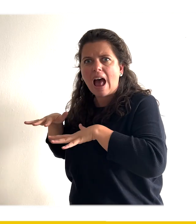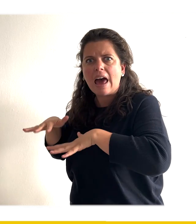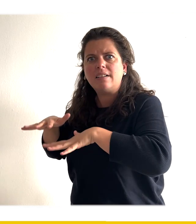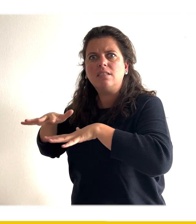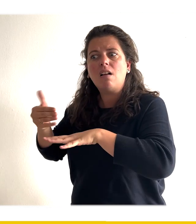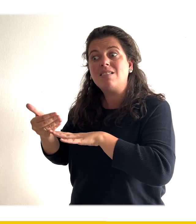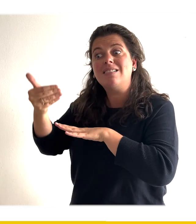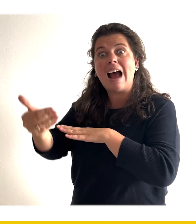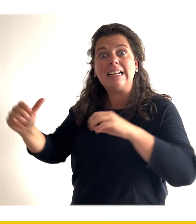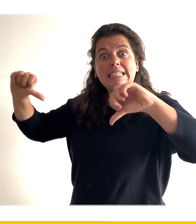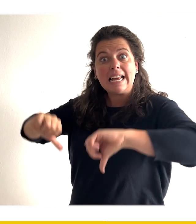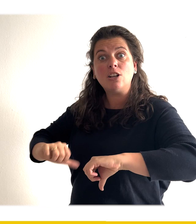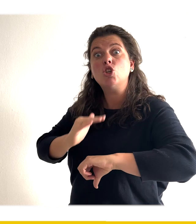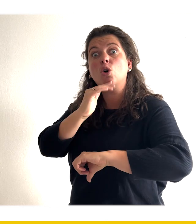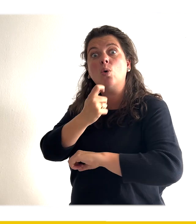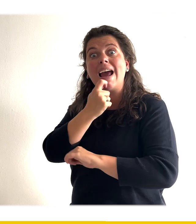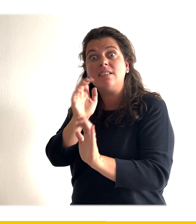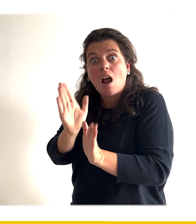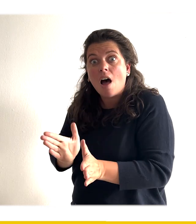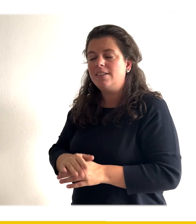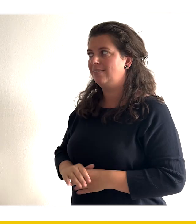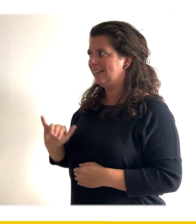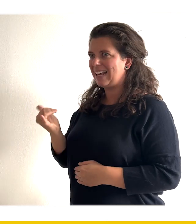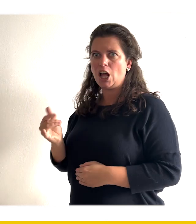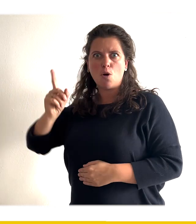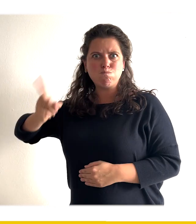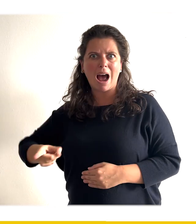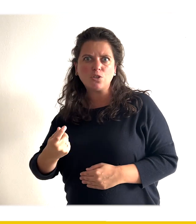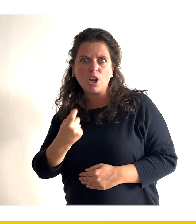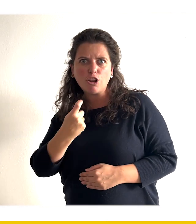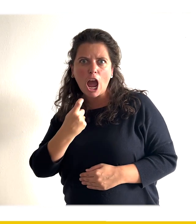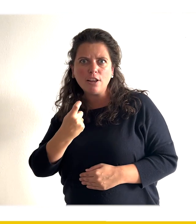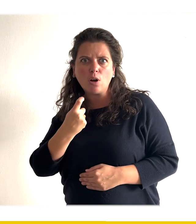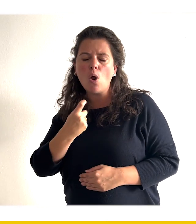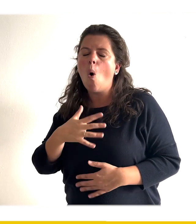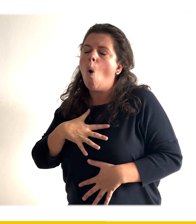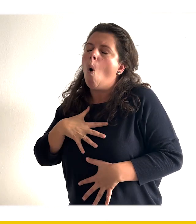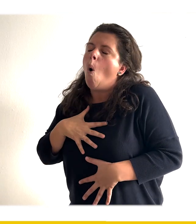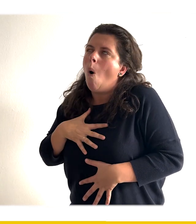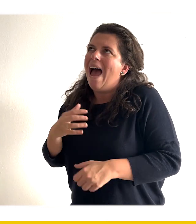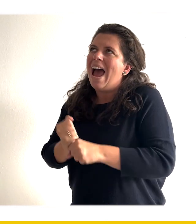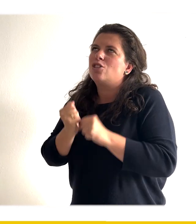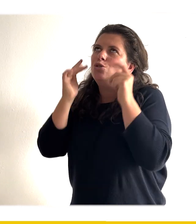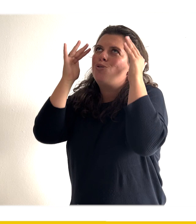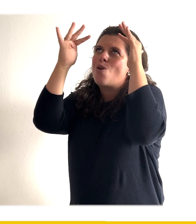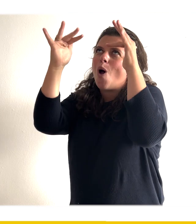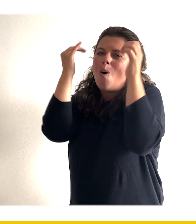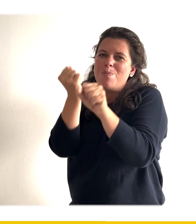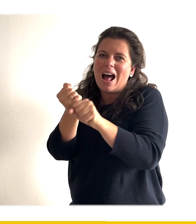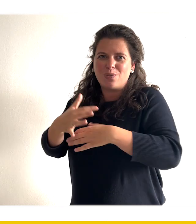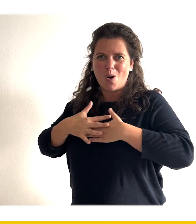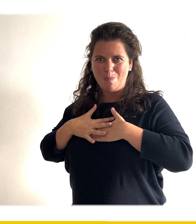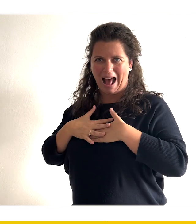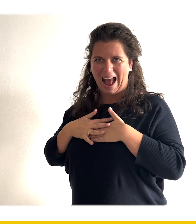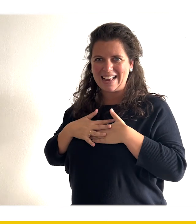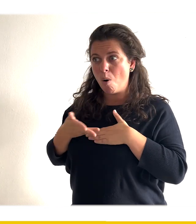dat ze genoeg eten hadden. Ja, en toen werd hij dus de baas van het eten. Oh, dat klinkt wel echt als een droombaan voor mij, hoor. Dan mag je dus op al